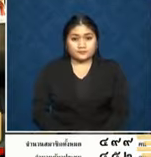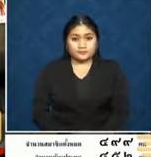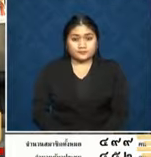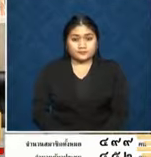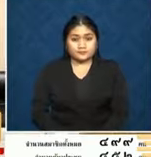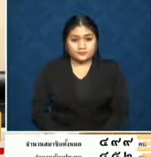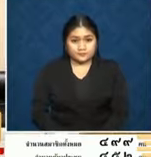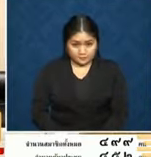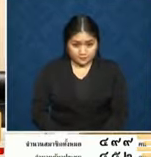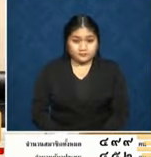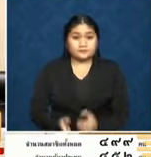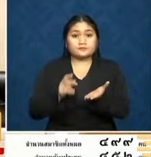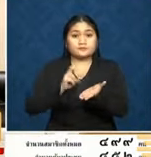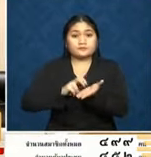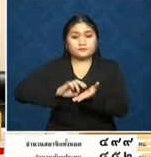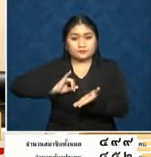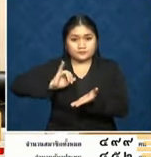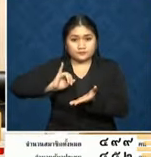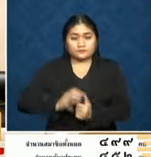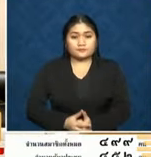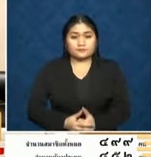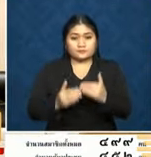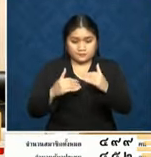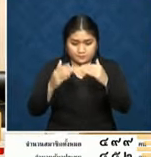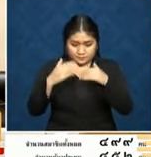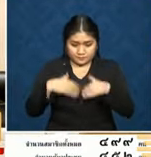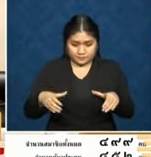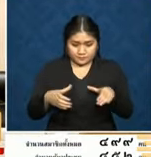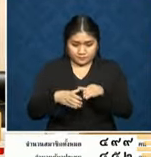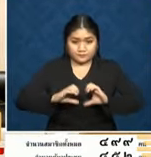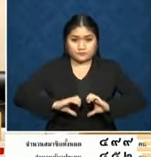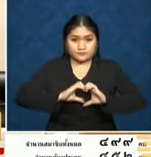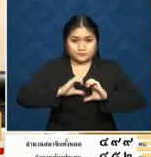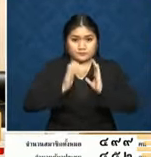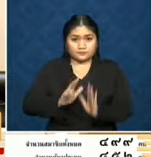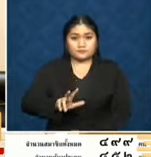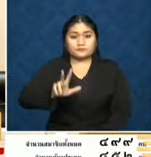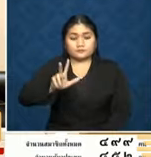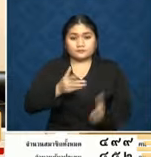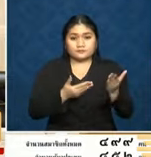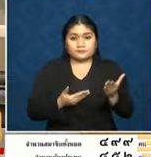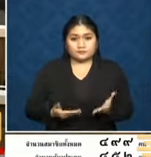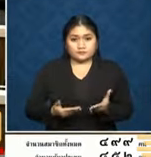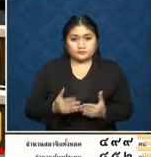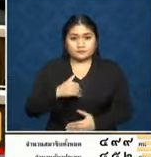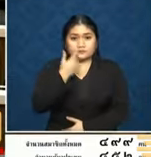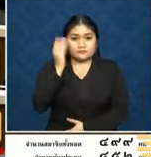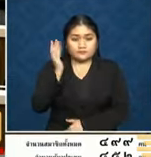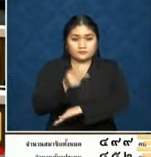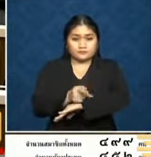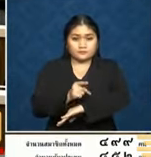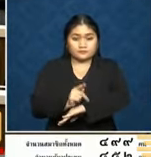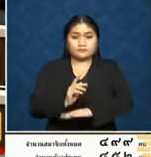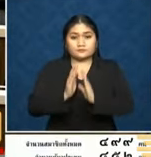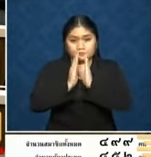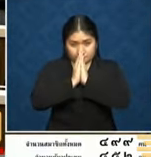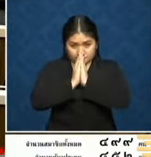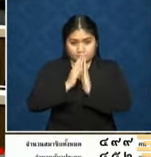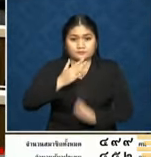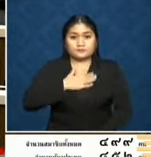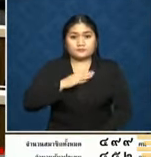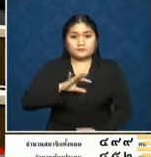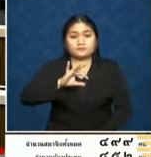มีผู้รับรองถูกต้องนะครับต่อไปพรรคภูมิใจไทย3ท่านครับเชิญครับ กราบเรียนท่านประธานสภาที่เคารพกับผมทนายกิจภัยบุญชัย